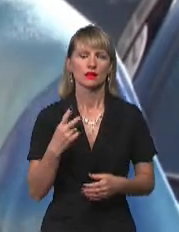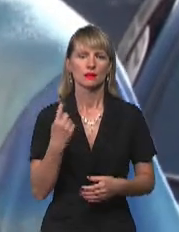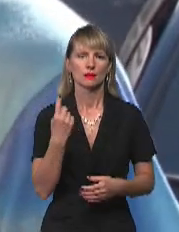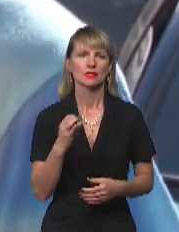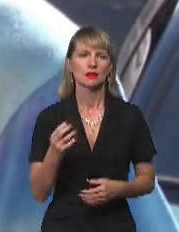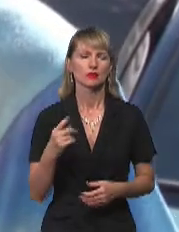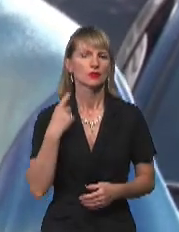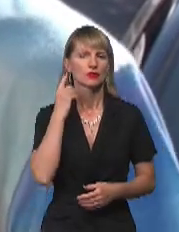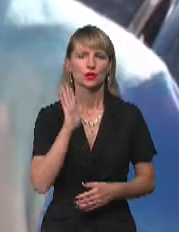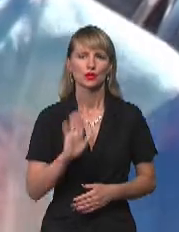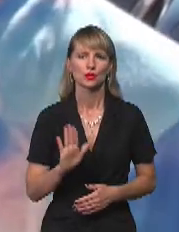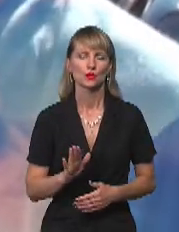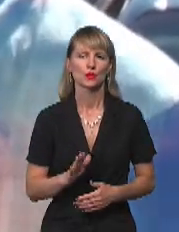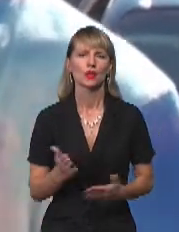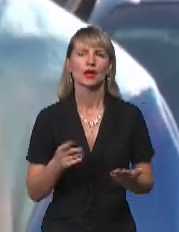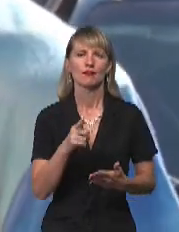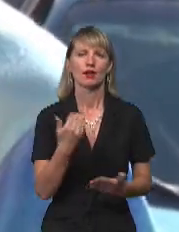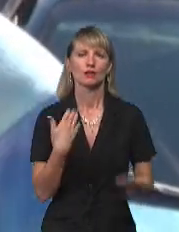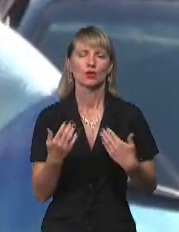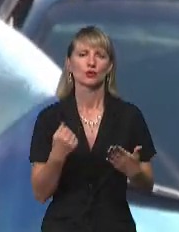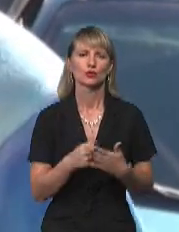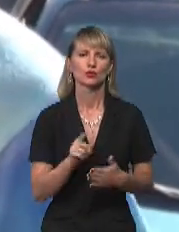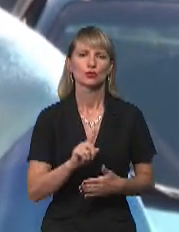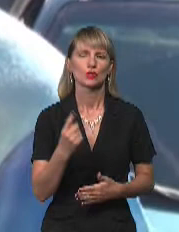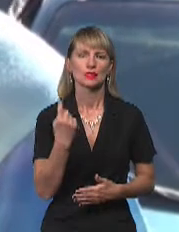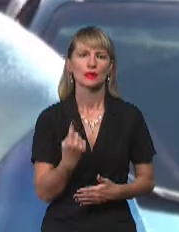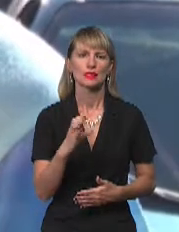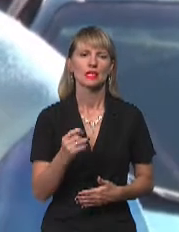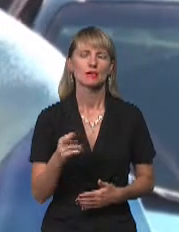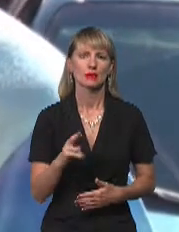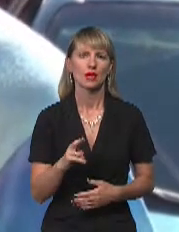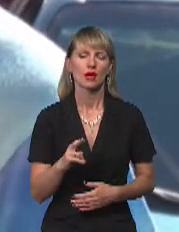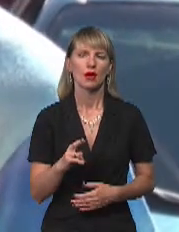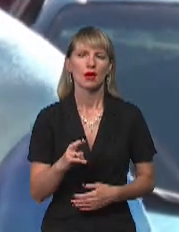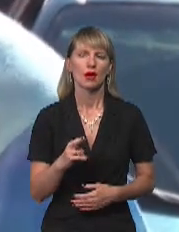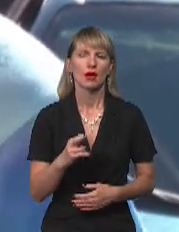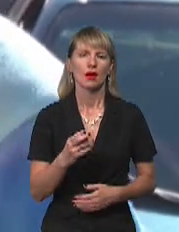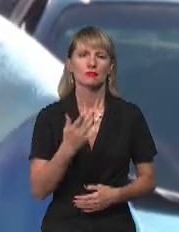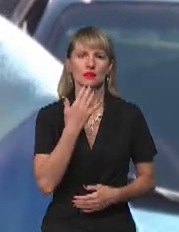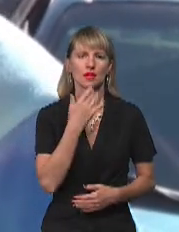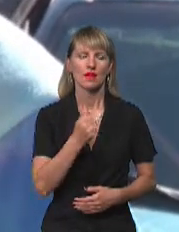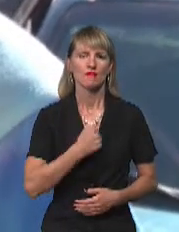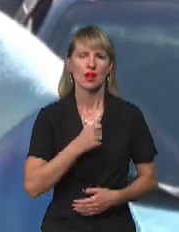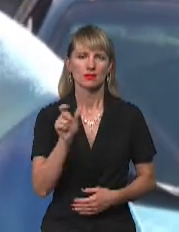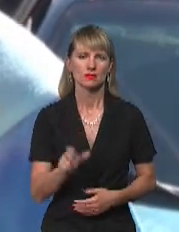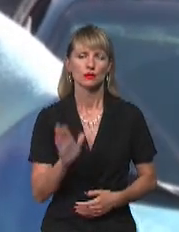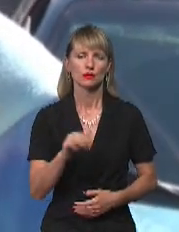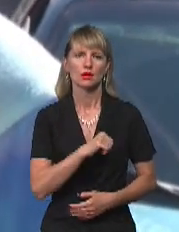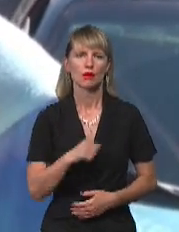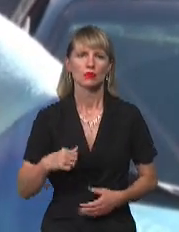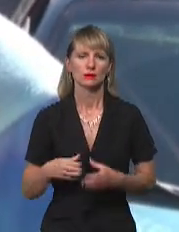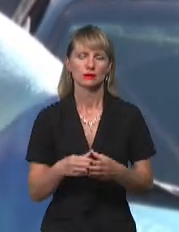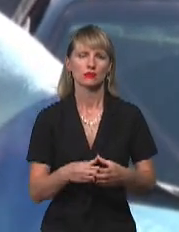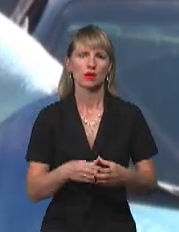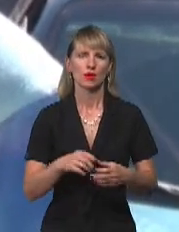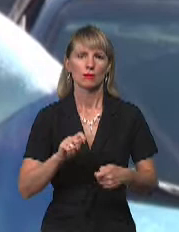ще. Як ви ставитеся до того, що з 1 серпня патрулі Національної гвардії України самостійно нестимуть патрулювання по місту